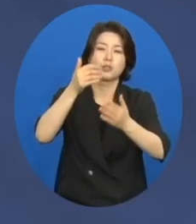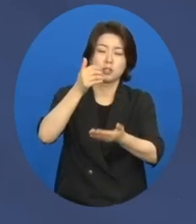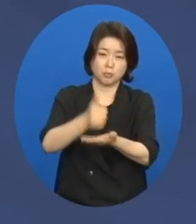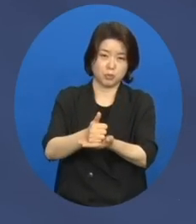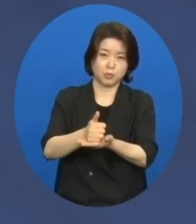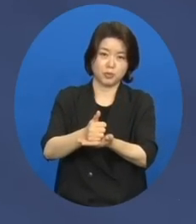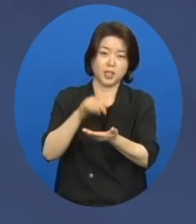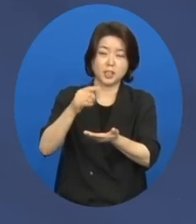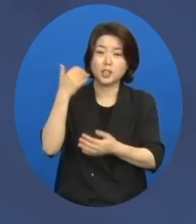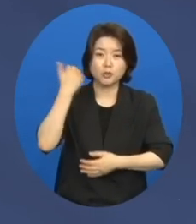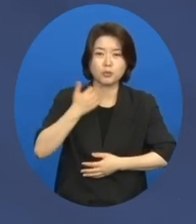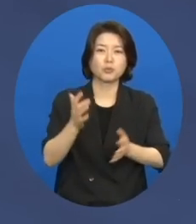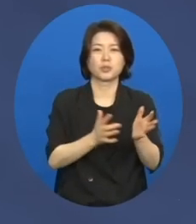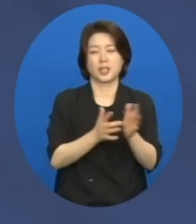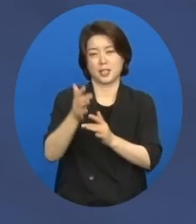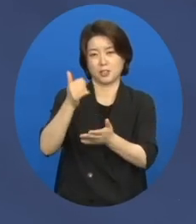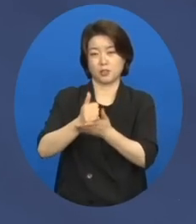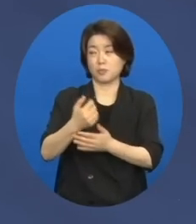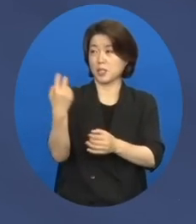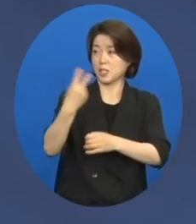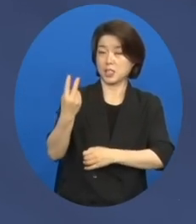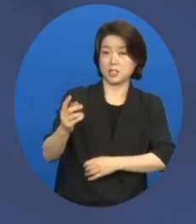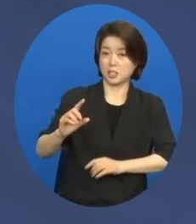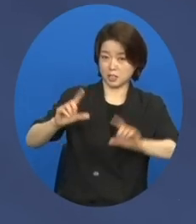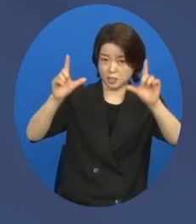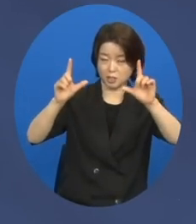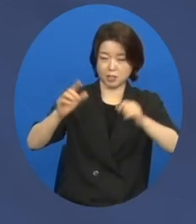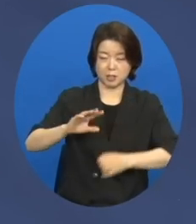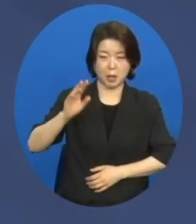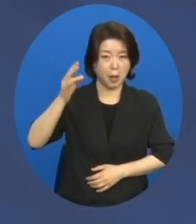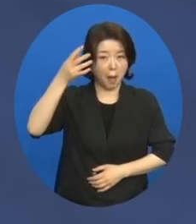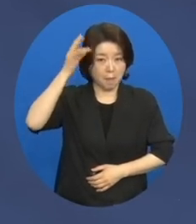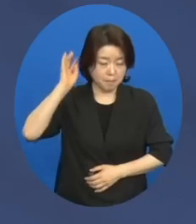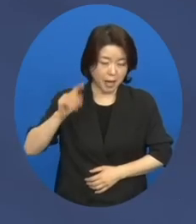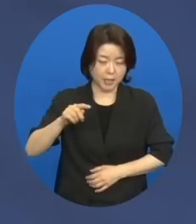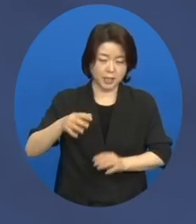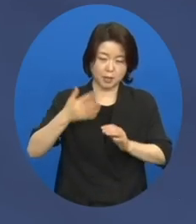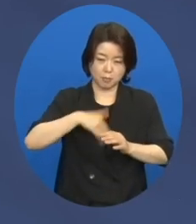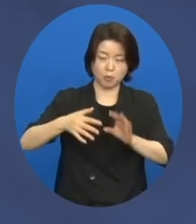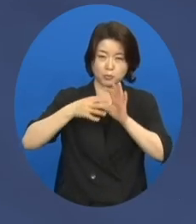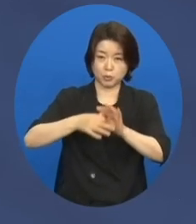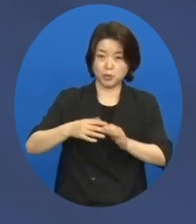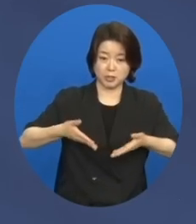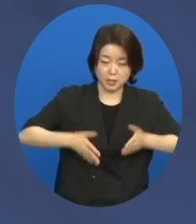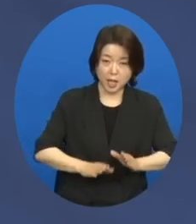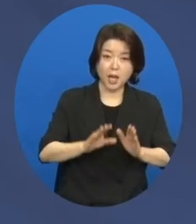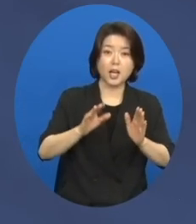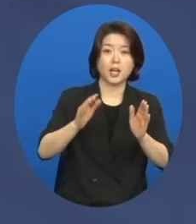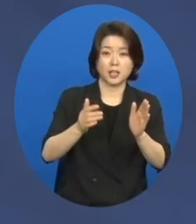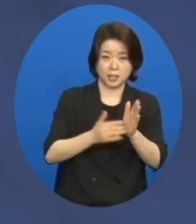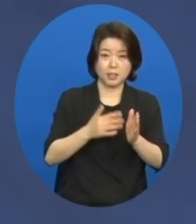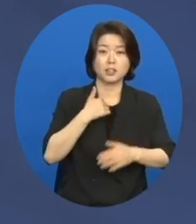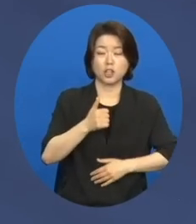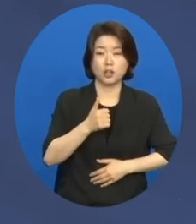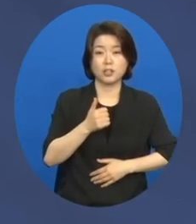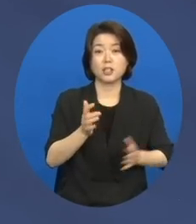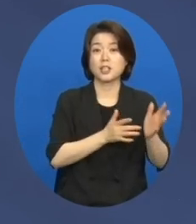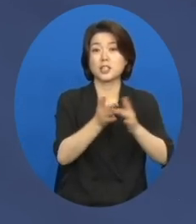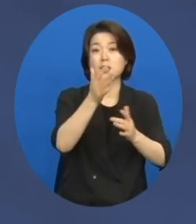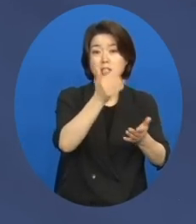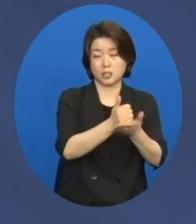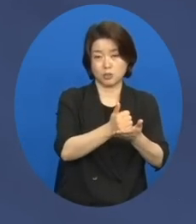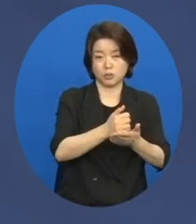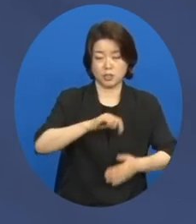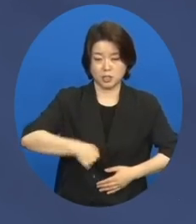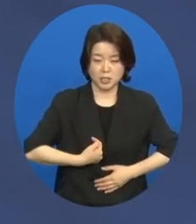바로 예수, 2000년 전 마리아의 몸을 통해서 오셨던 바로 예수, 자기 백성을 저희 죄에서 구원할 자라는